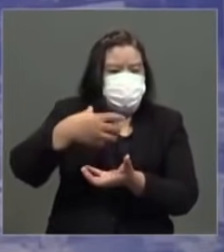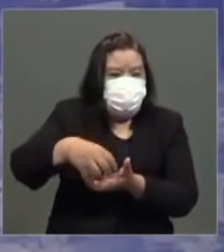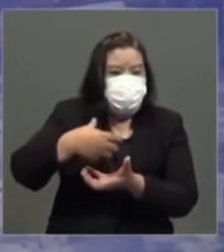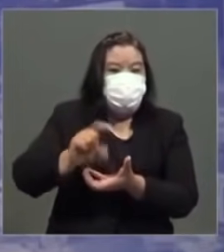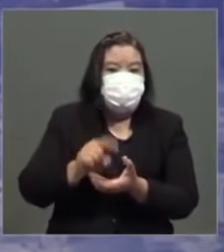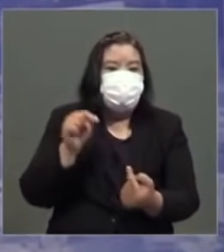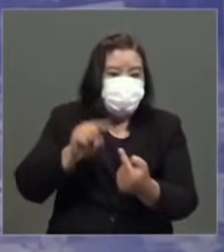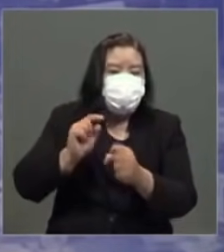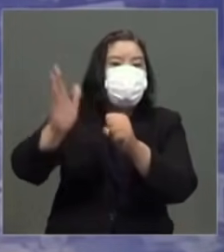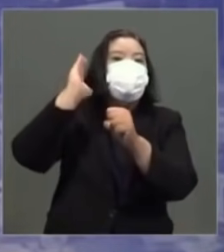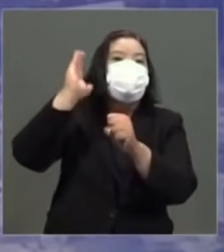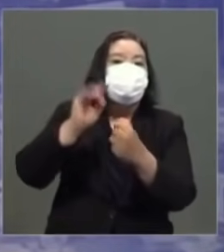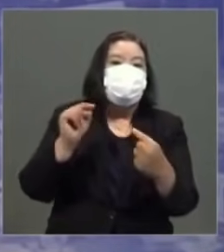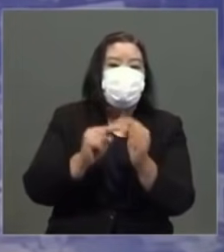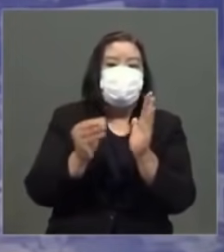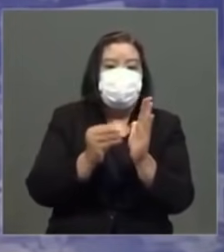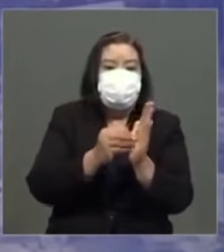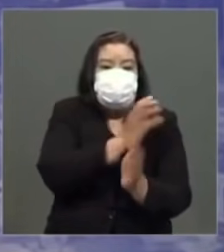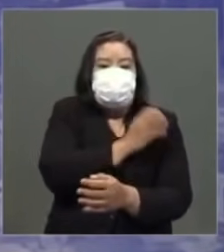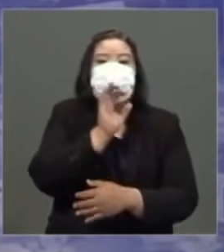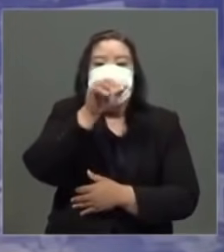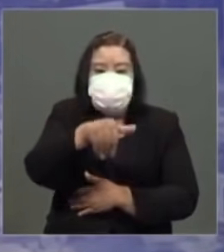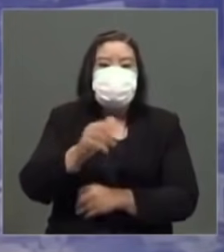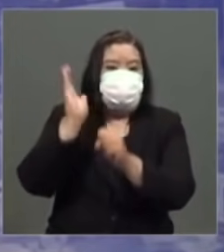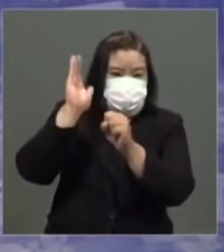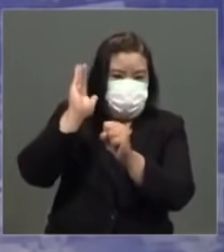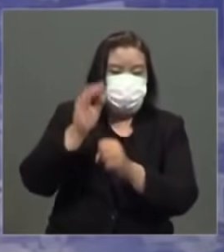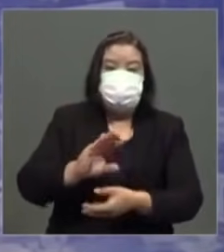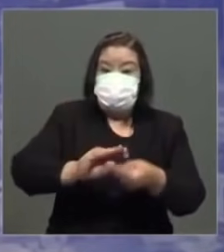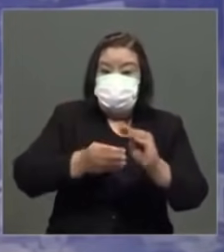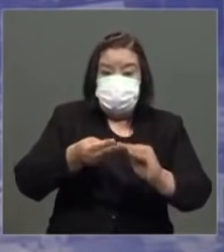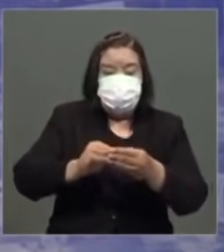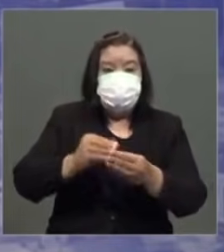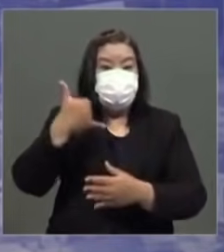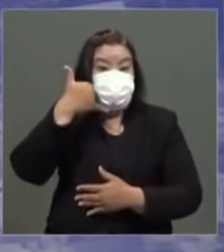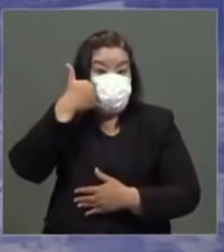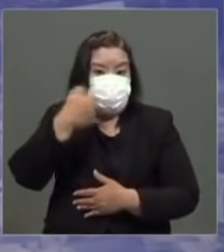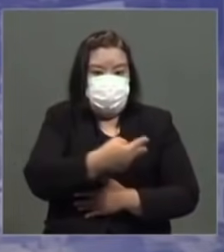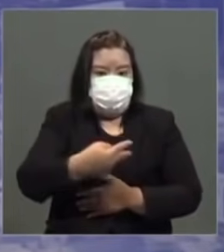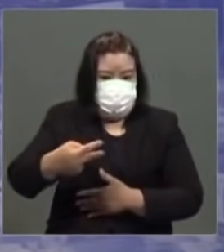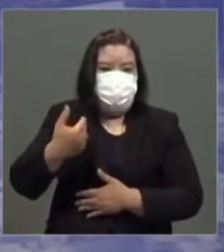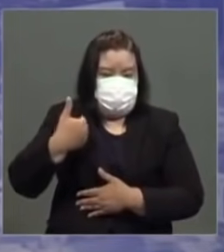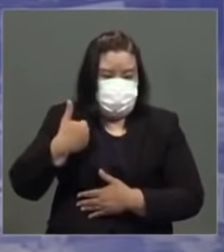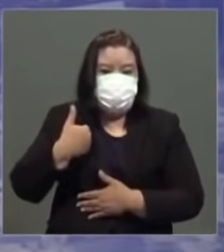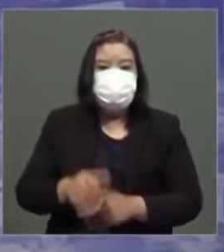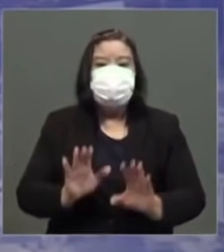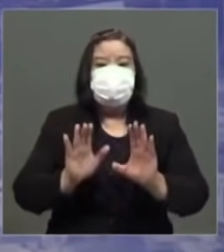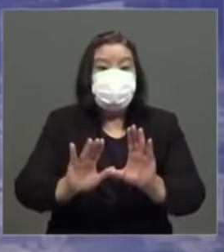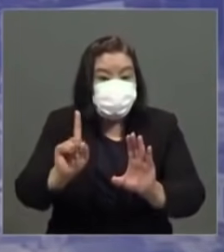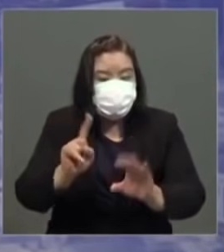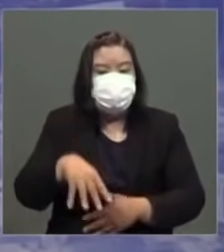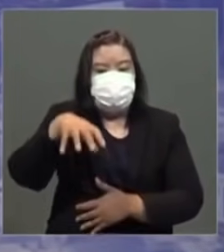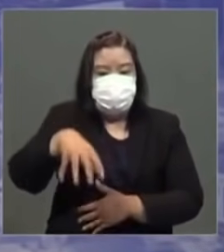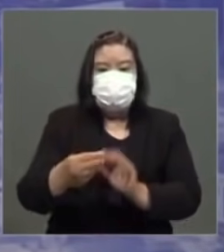การประชาสัมพันธ์ของทางกทมแล้วก็จะมีเบอร์โทรศัพท์นะครับที่จะต้องได้รับทราบกันนะครับกทมจะเป็นผู้ที่